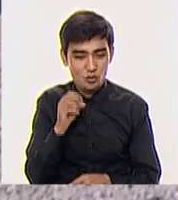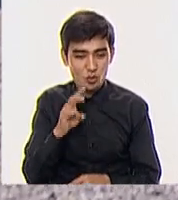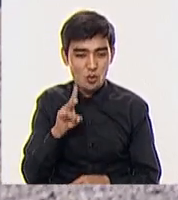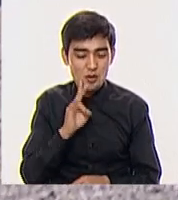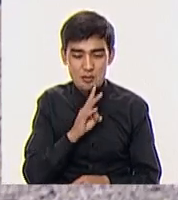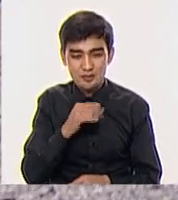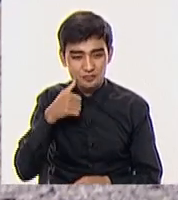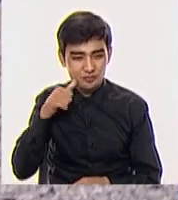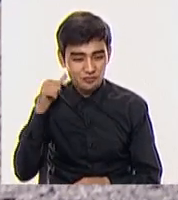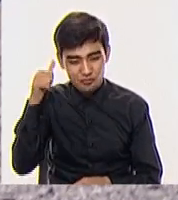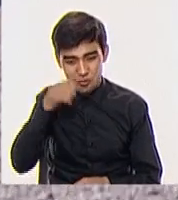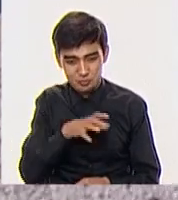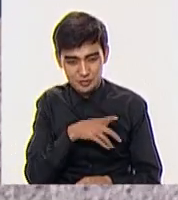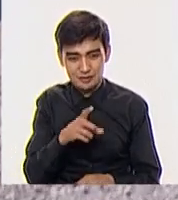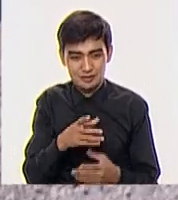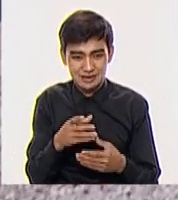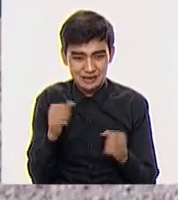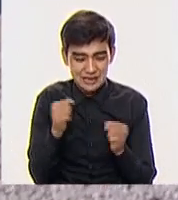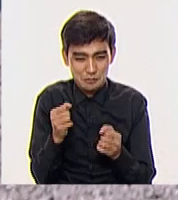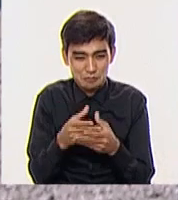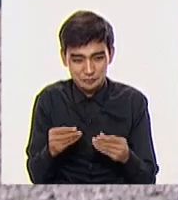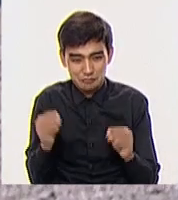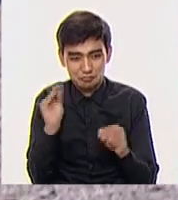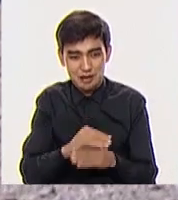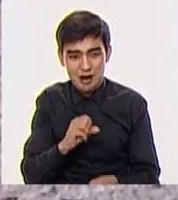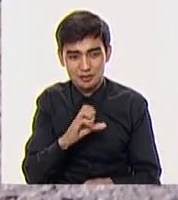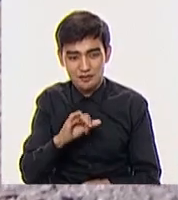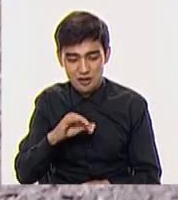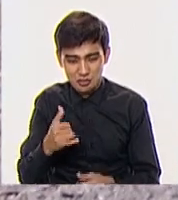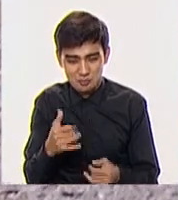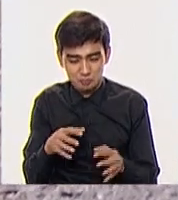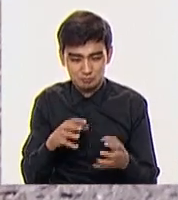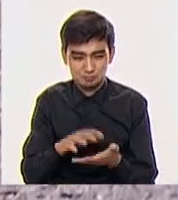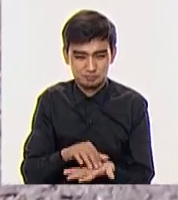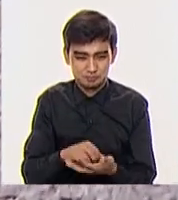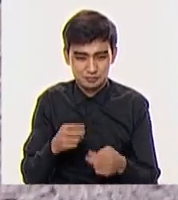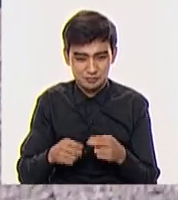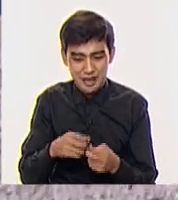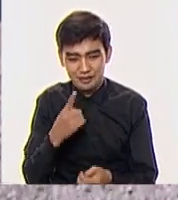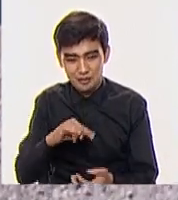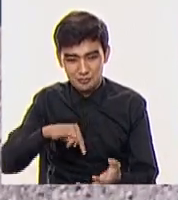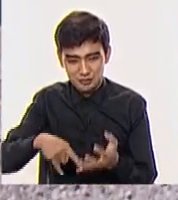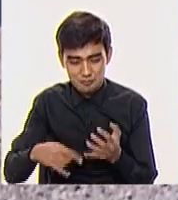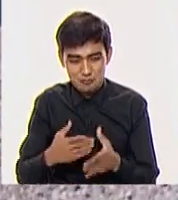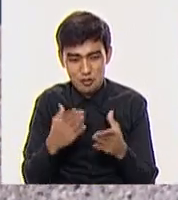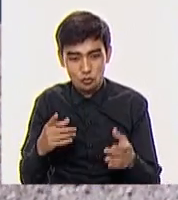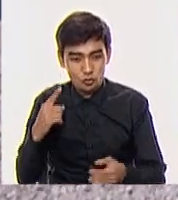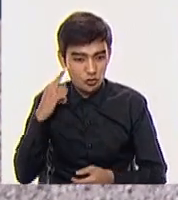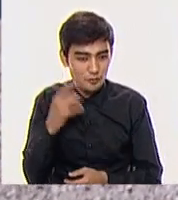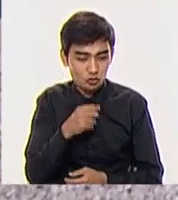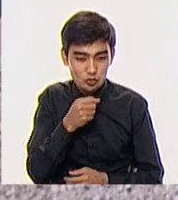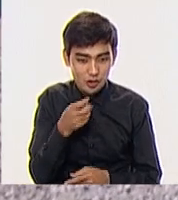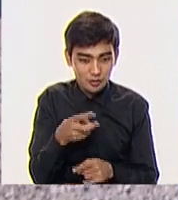месяце, они клали асфальт. Зимой, в метель. Поэтому сейчас дорога стала буграми. В одном месте была большая яма. Как услышали, что